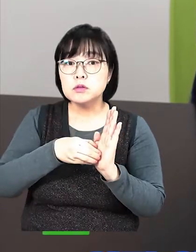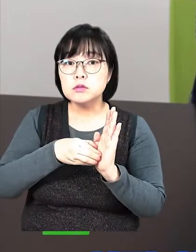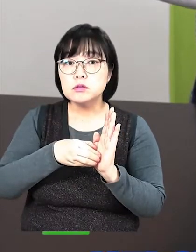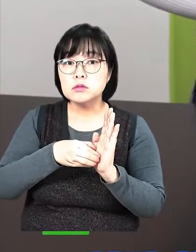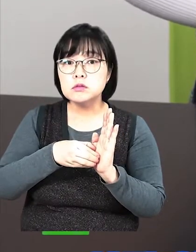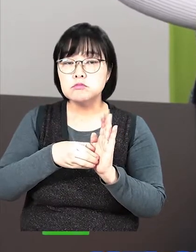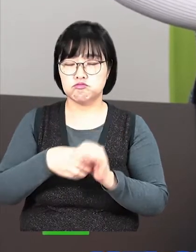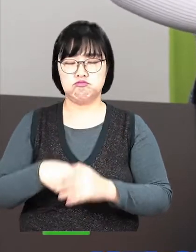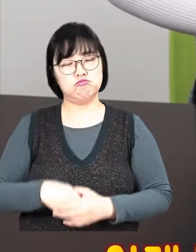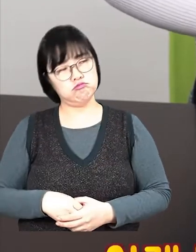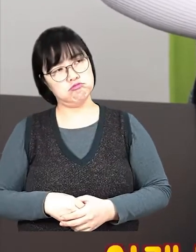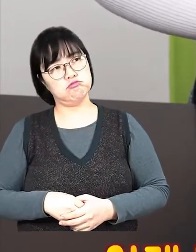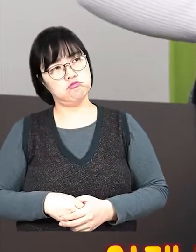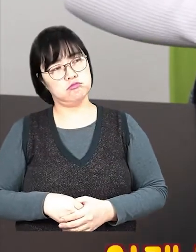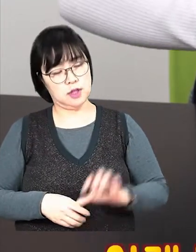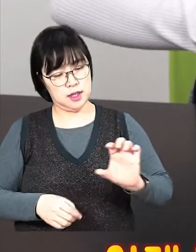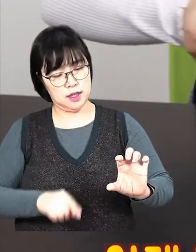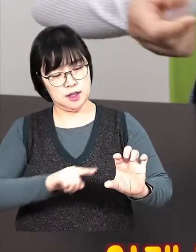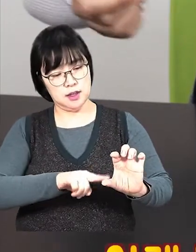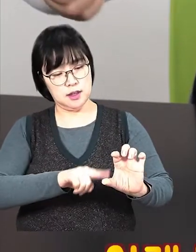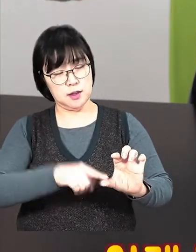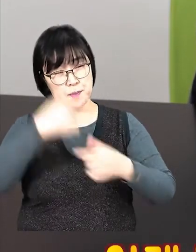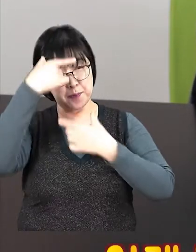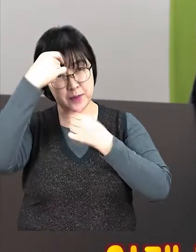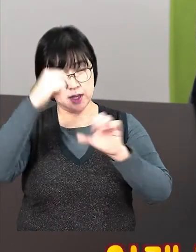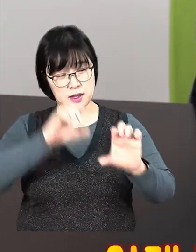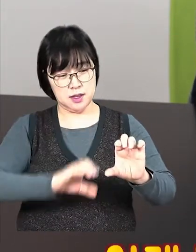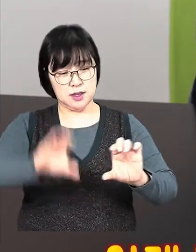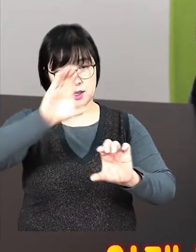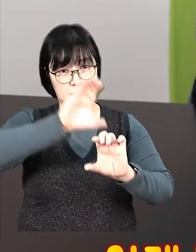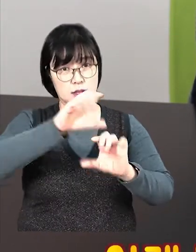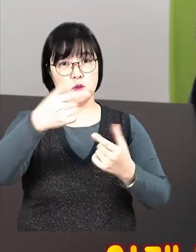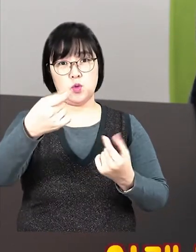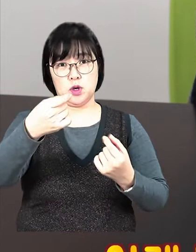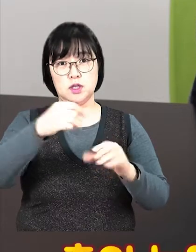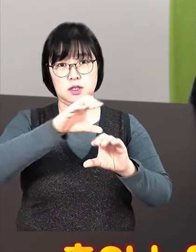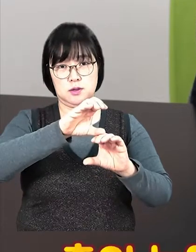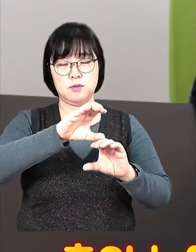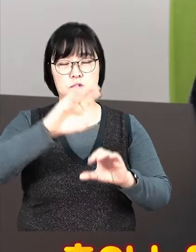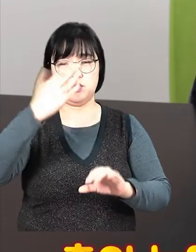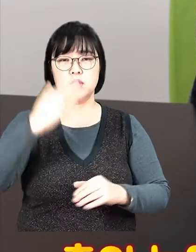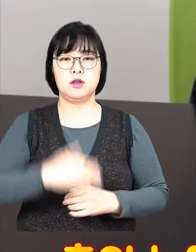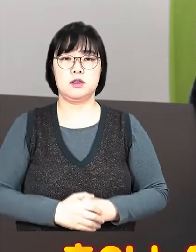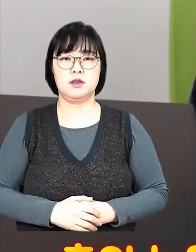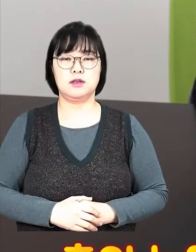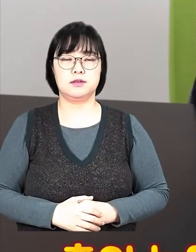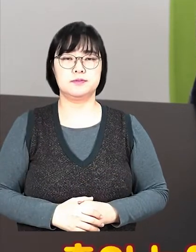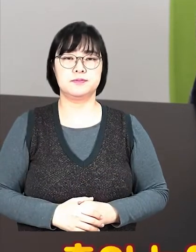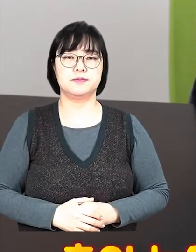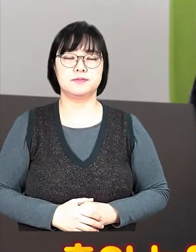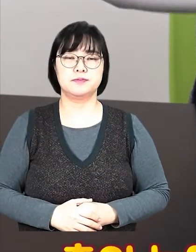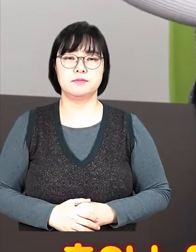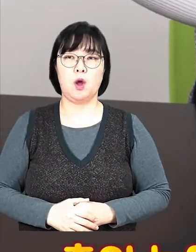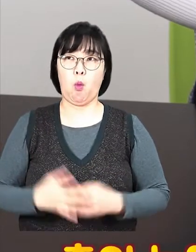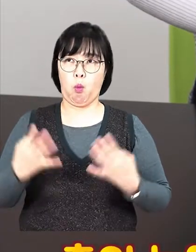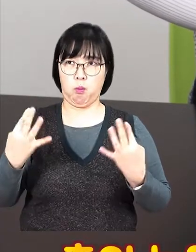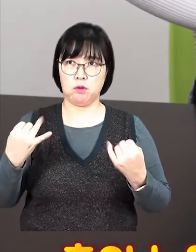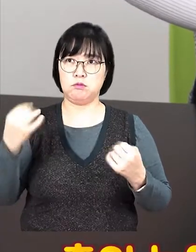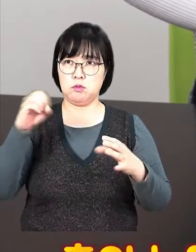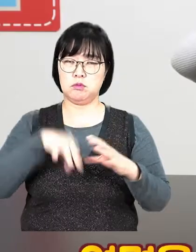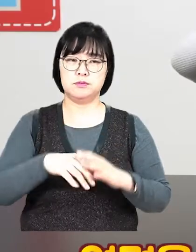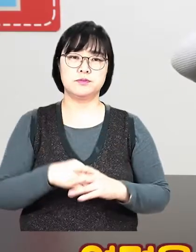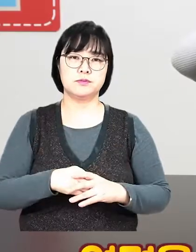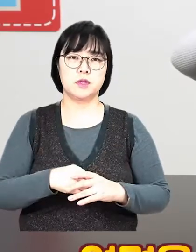넣으면 될까요? 아래 들어있는 용액만큼 넣으면 되는데요. 침의 높이가 같아지도록 넣으면 될 것 같아요.